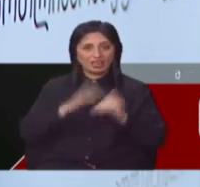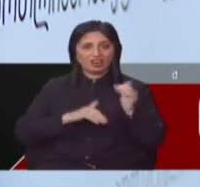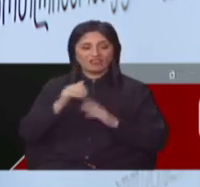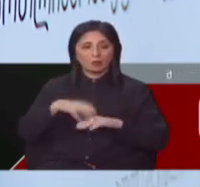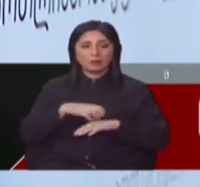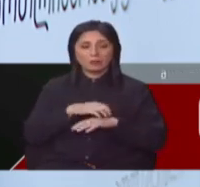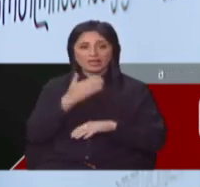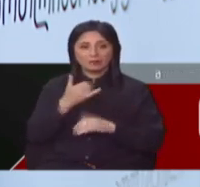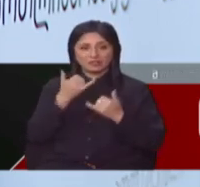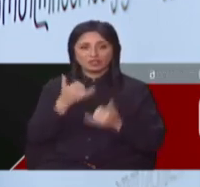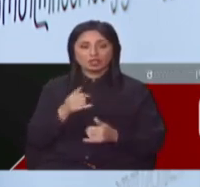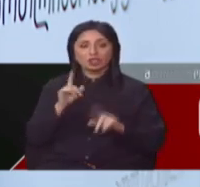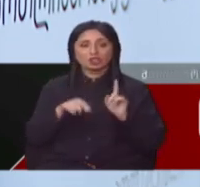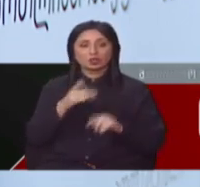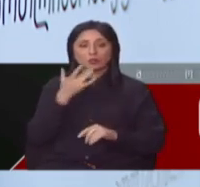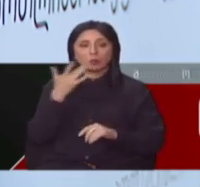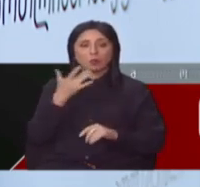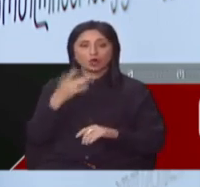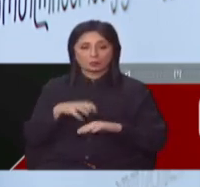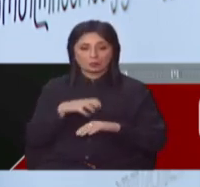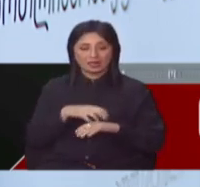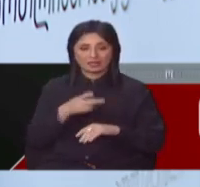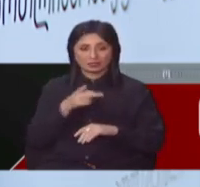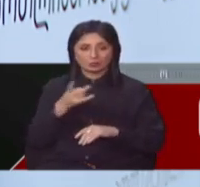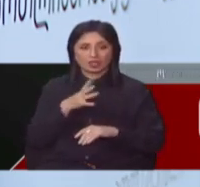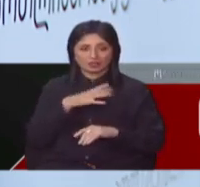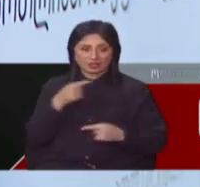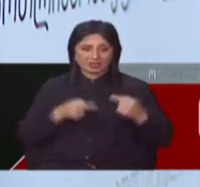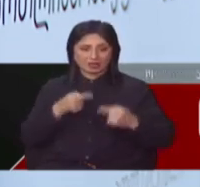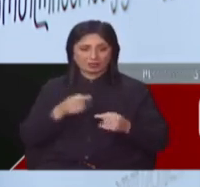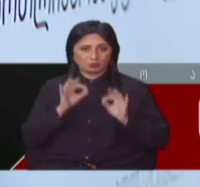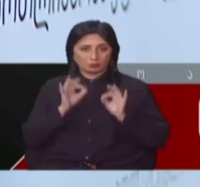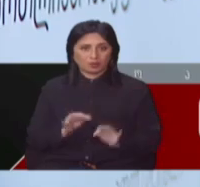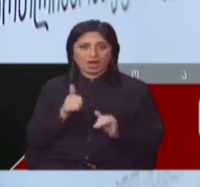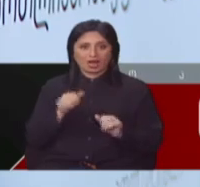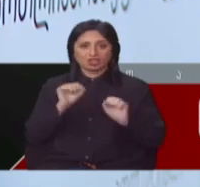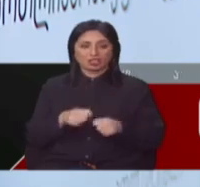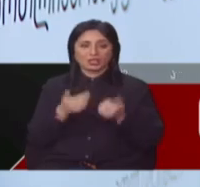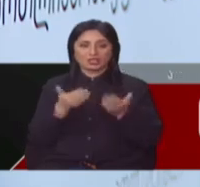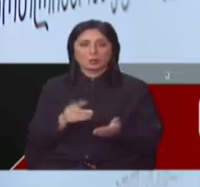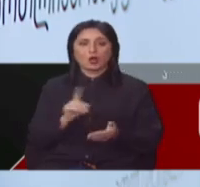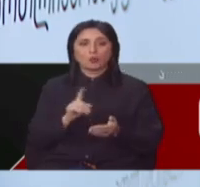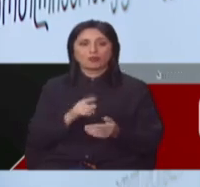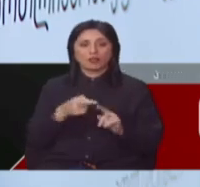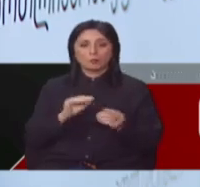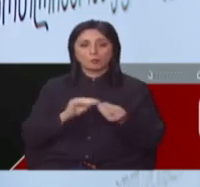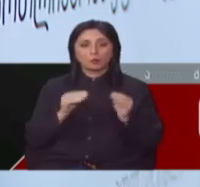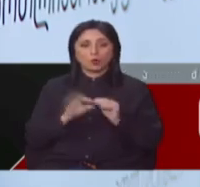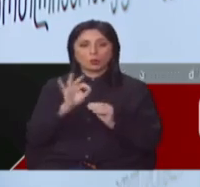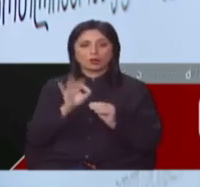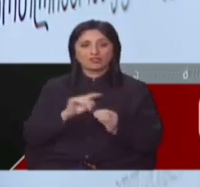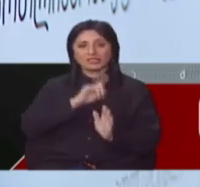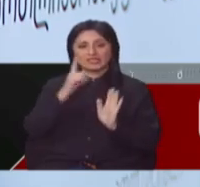კვალიფიციური სუბიექტებისთვის, ზოგადად პოლიტიკური სუბიექტებისთვის უნდა იყოს დებატები. ძალიან კარგი შესაძლებლობა, რომ იმ პრობლემებზე,